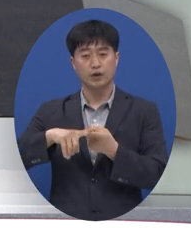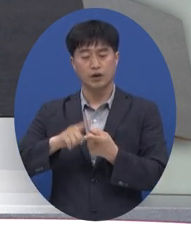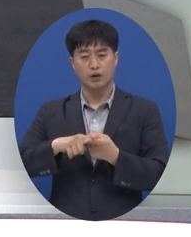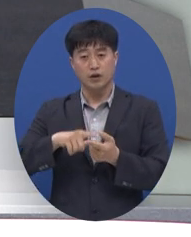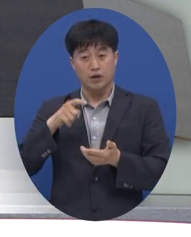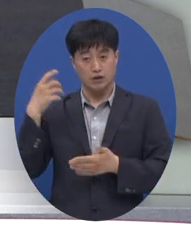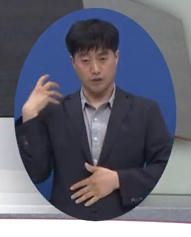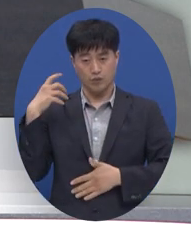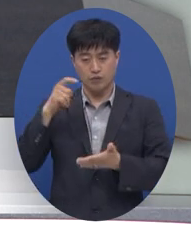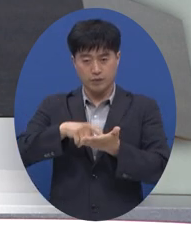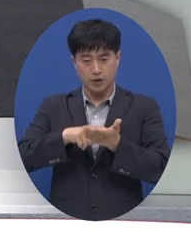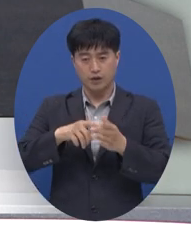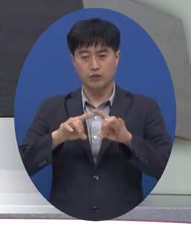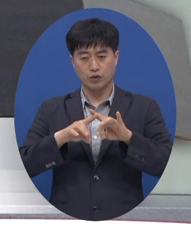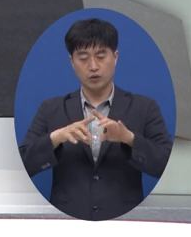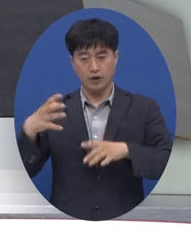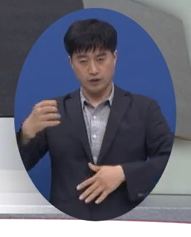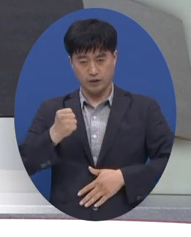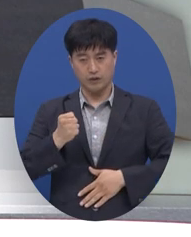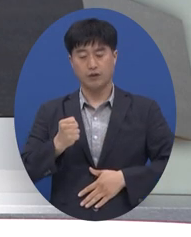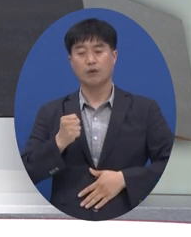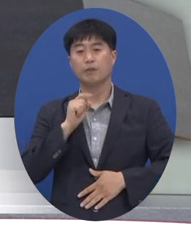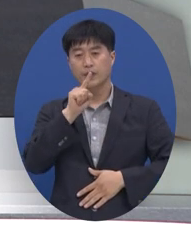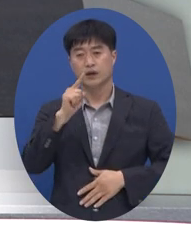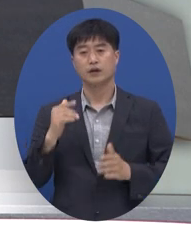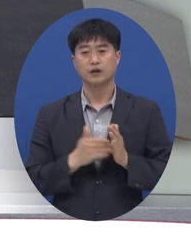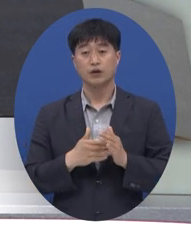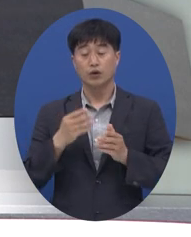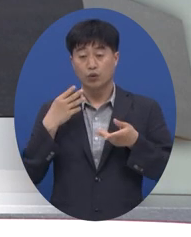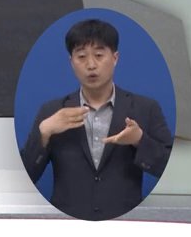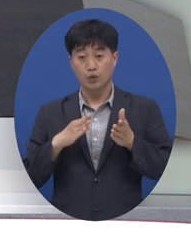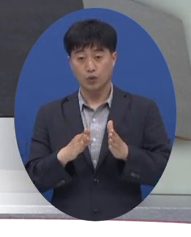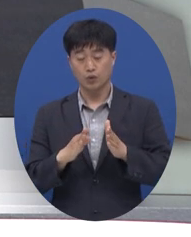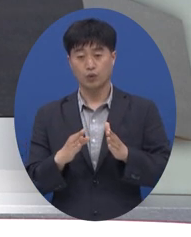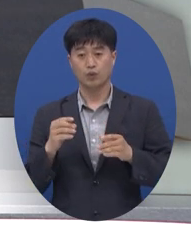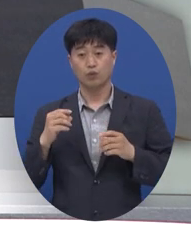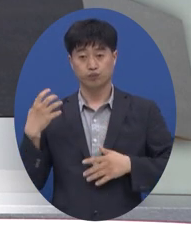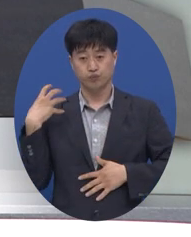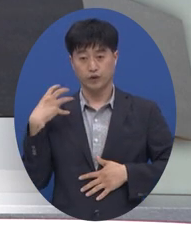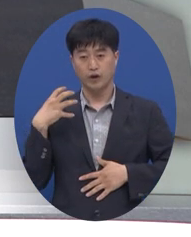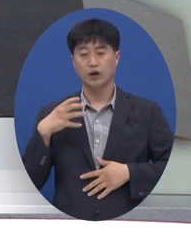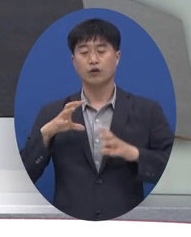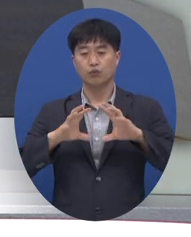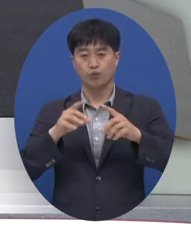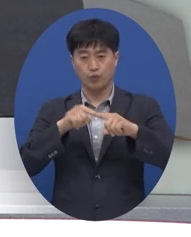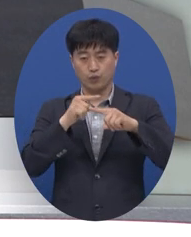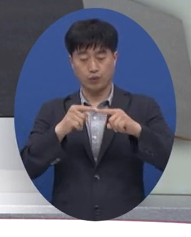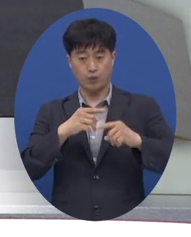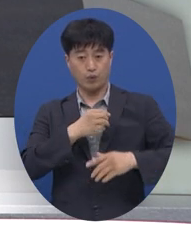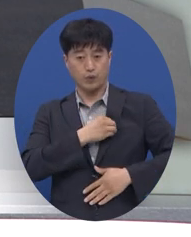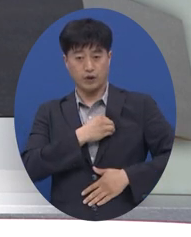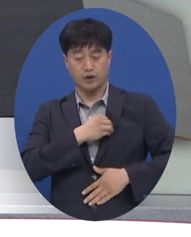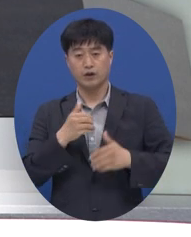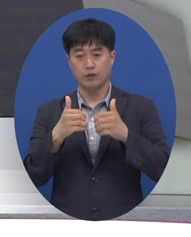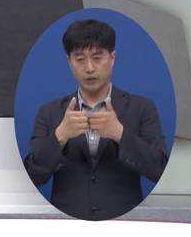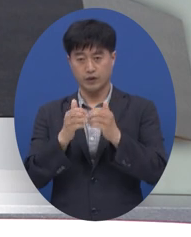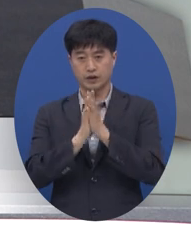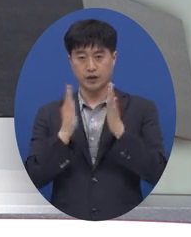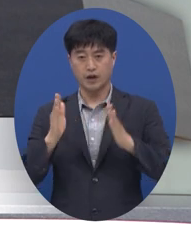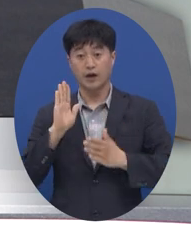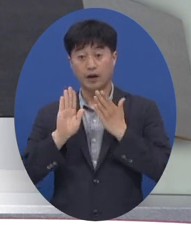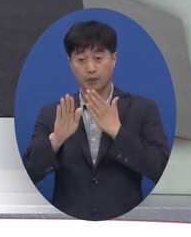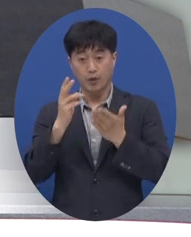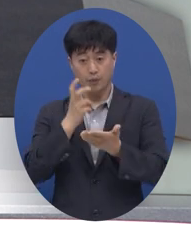확보해야 한다 고 강조했습니다 경기로 주관으로 오늘 관련 토론회가 국회에서 열렸는데요 향후 법률 신설 도